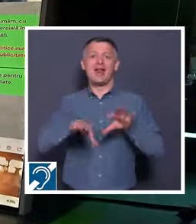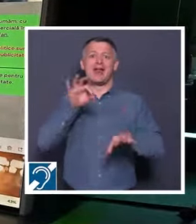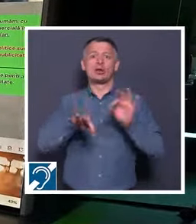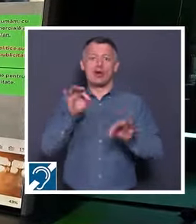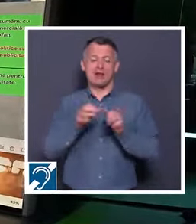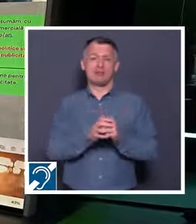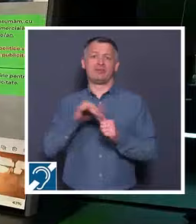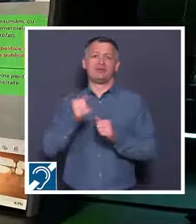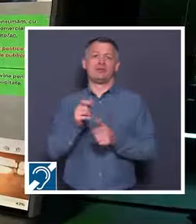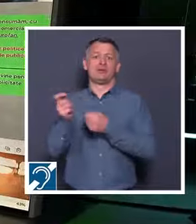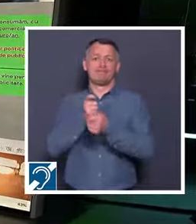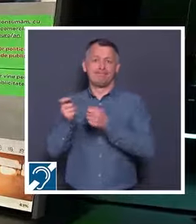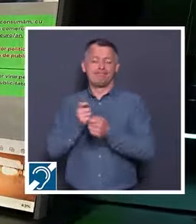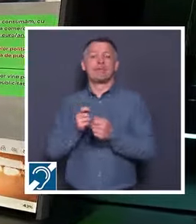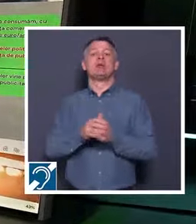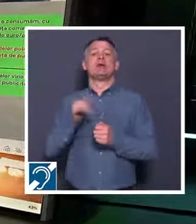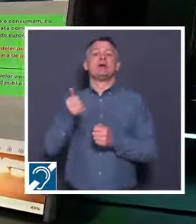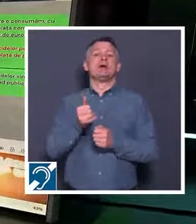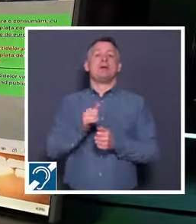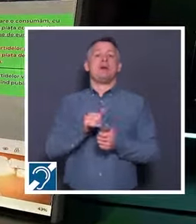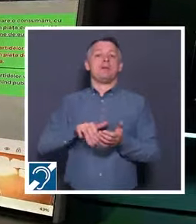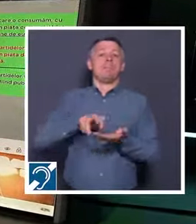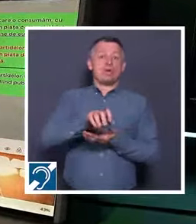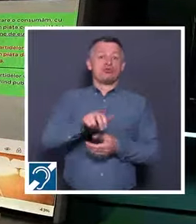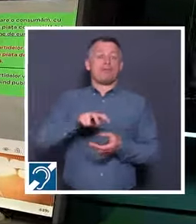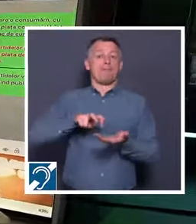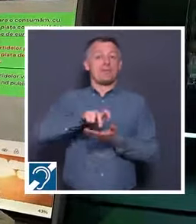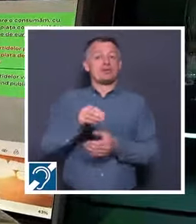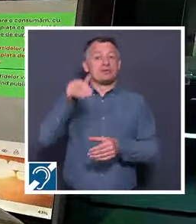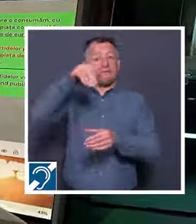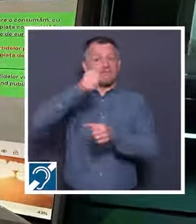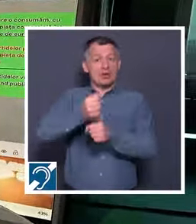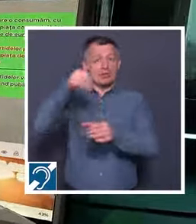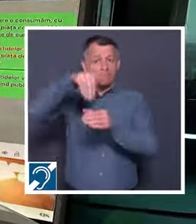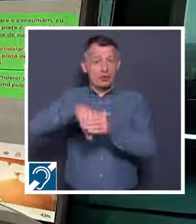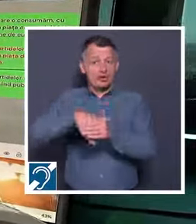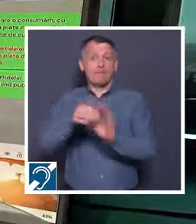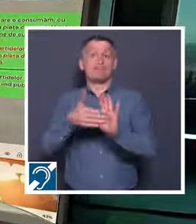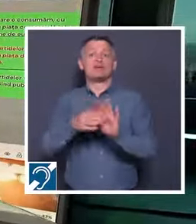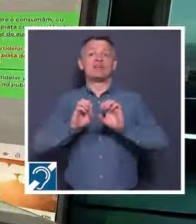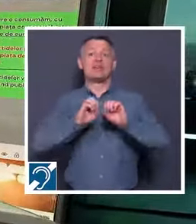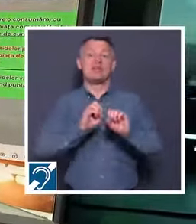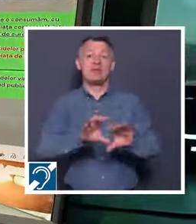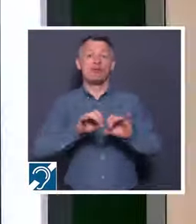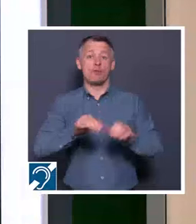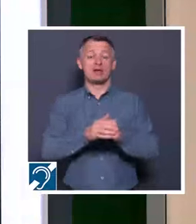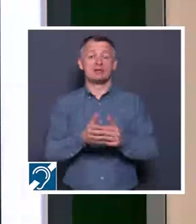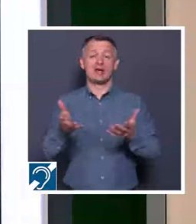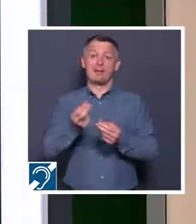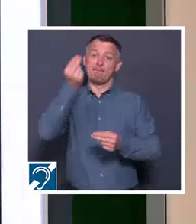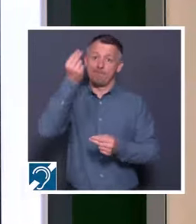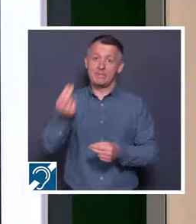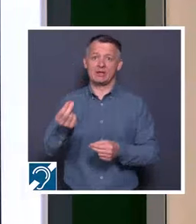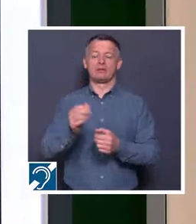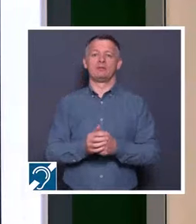alegeri electorale, la vot mergem în baza unor informații, votăm în baza unor informații care e bine, e ideal și e normal